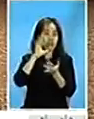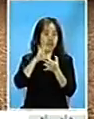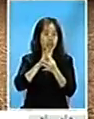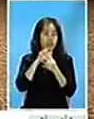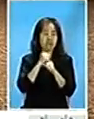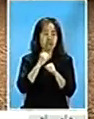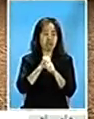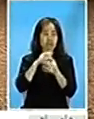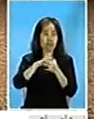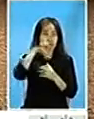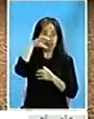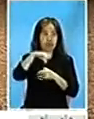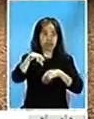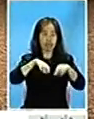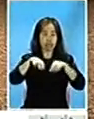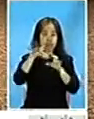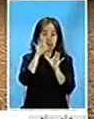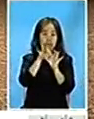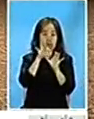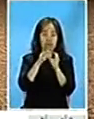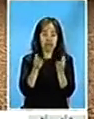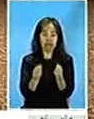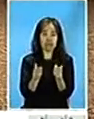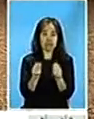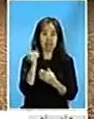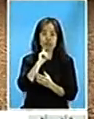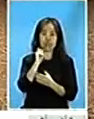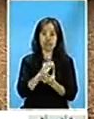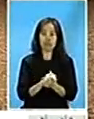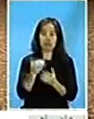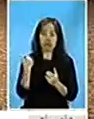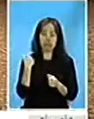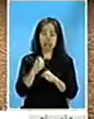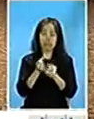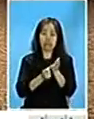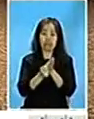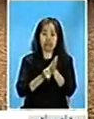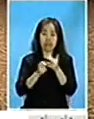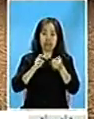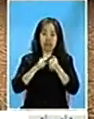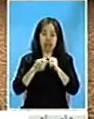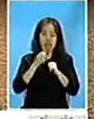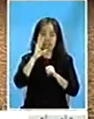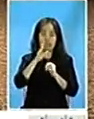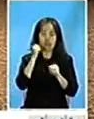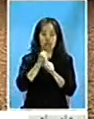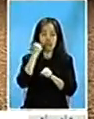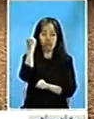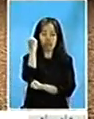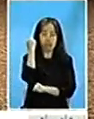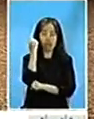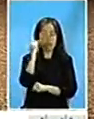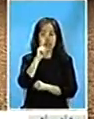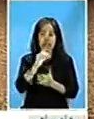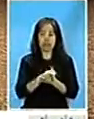องกับสถาบันบริหารจัดการธนาคารที่ดินนะคะที่เป็นการแก้ปัญหาของพี่น้องคนยากคนจนถ้าเราไปดูแล้วก็จะ